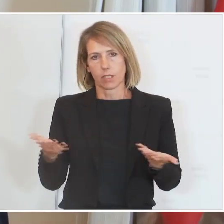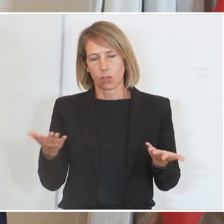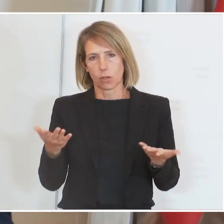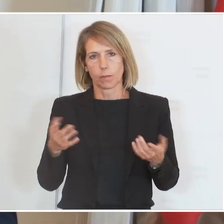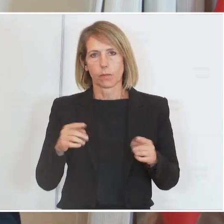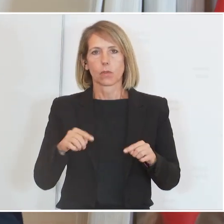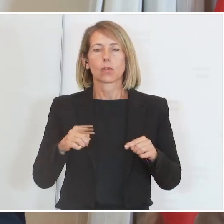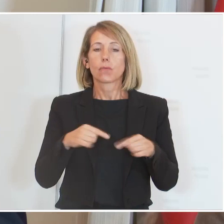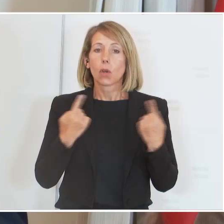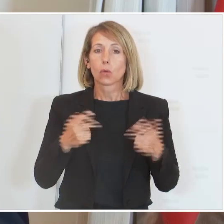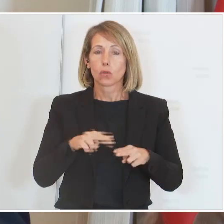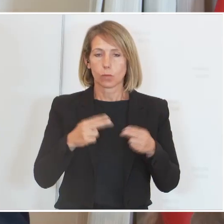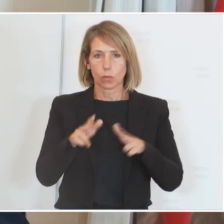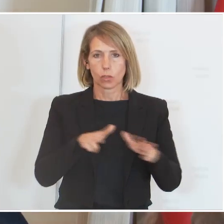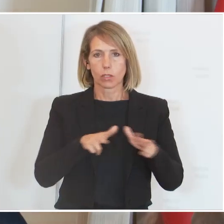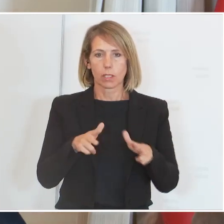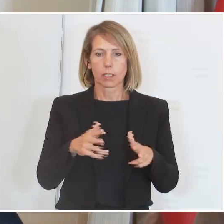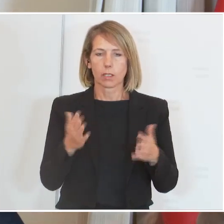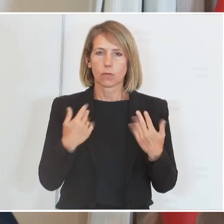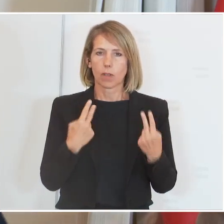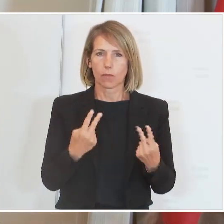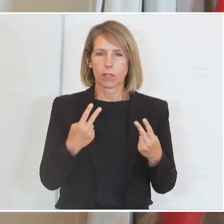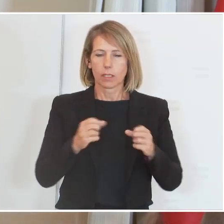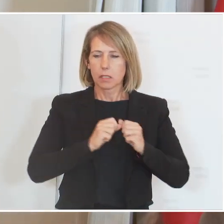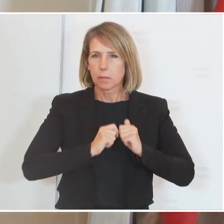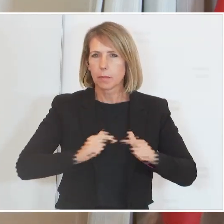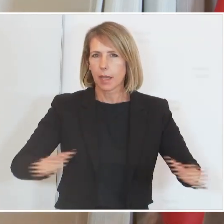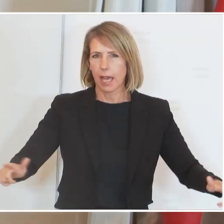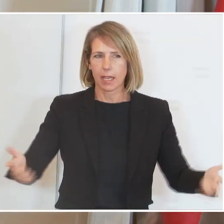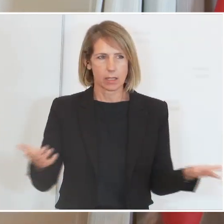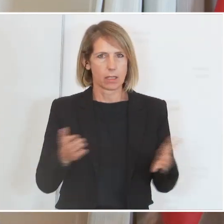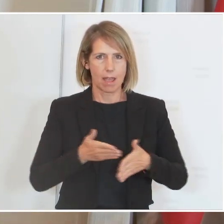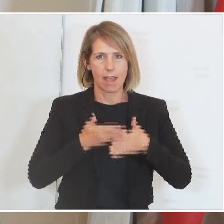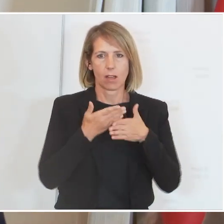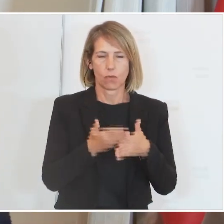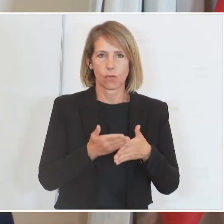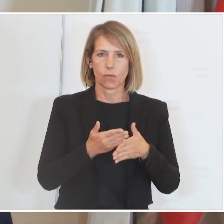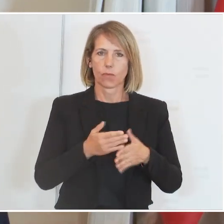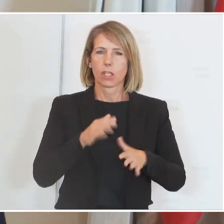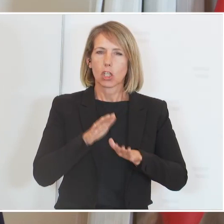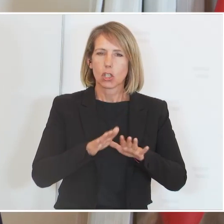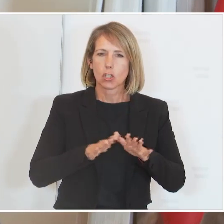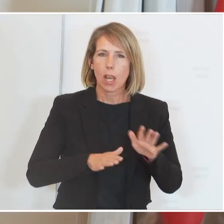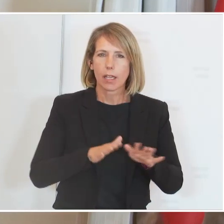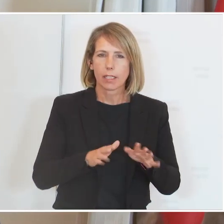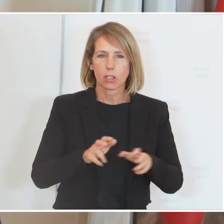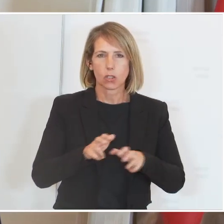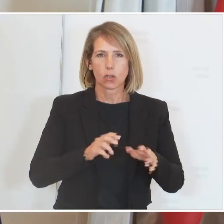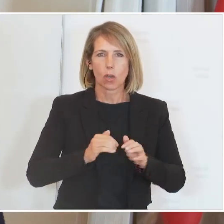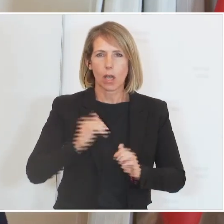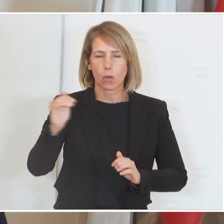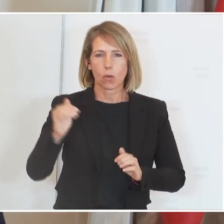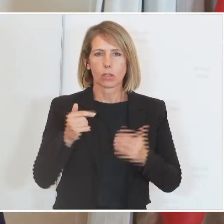wir breit helfen. Die Abschaffung der kalten Progression, die Abschaffung der schleichenden Steuererhöhung wird